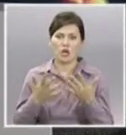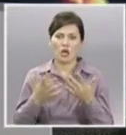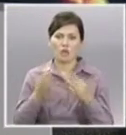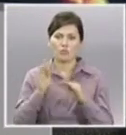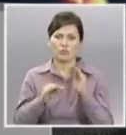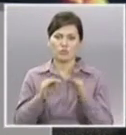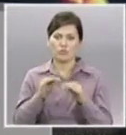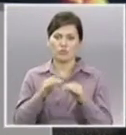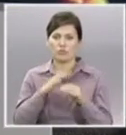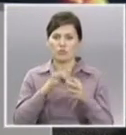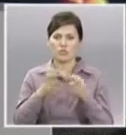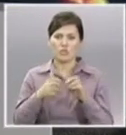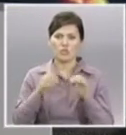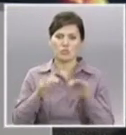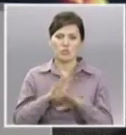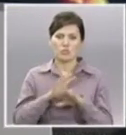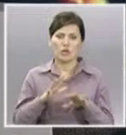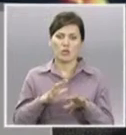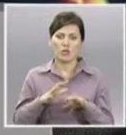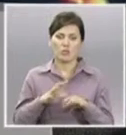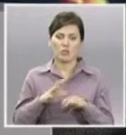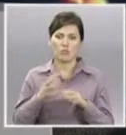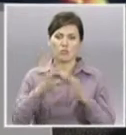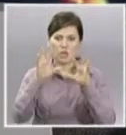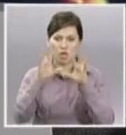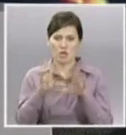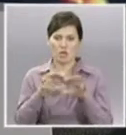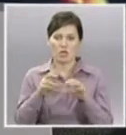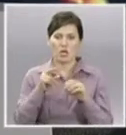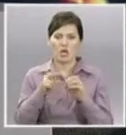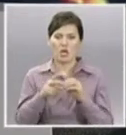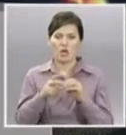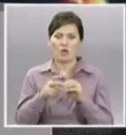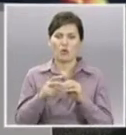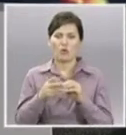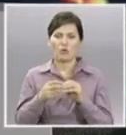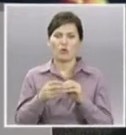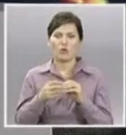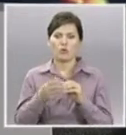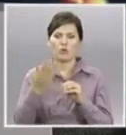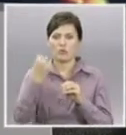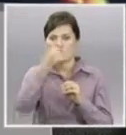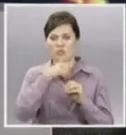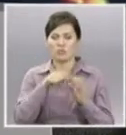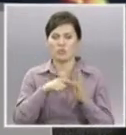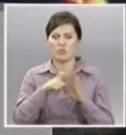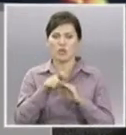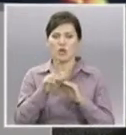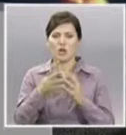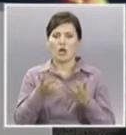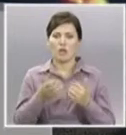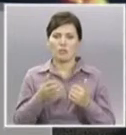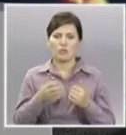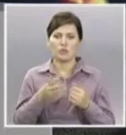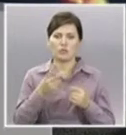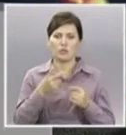мәселені шешпейтін сондай заңдар болды оған дейін. Ал осы заңды біз осы 2000 өткен жылдың басында ғана қабылданды осы заңымыз. Сол